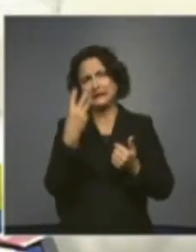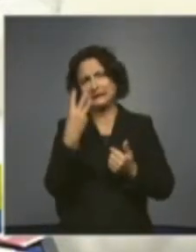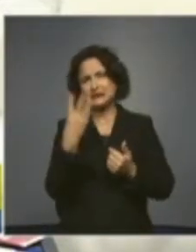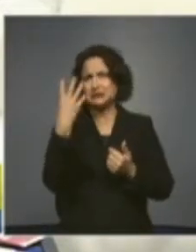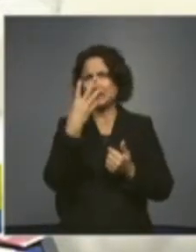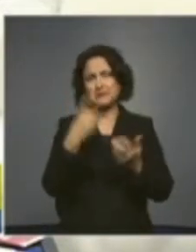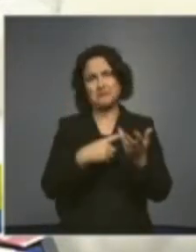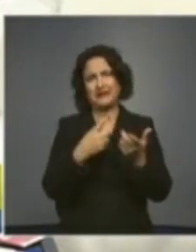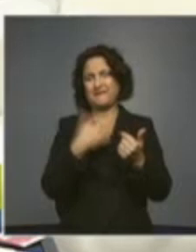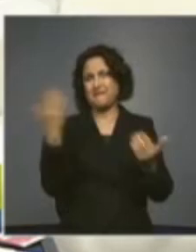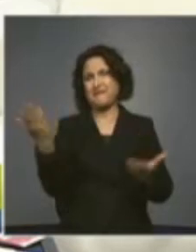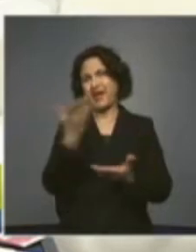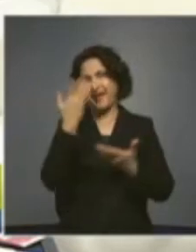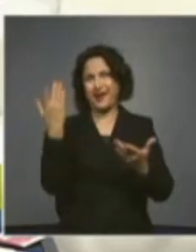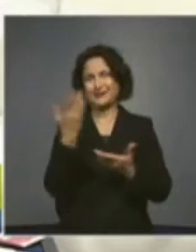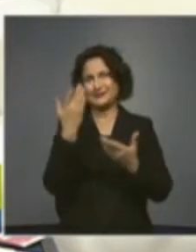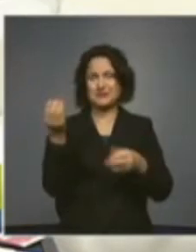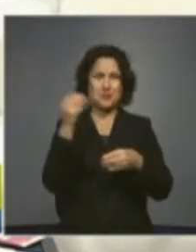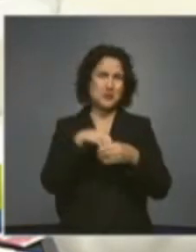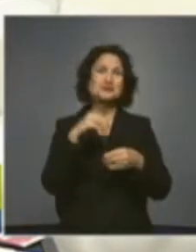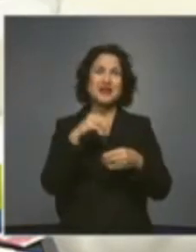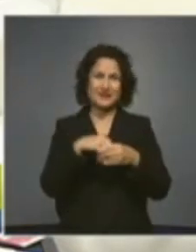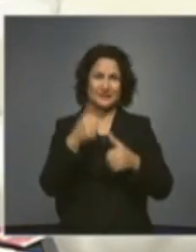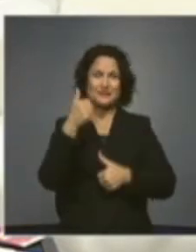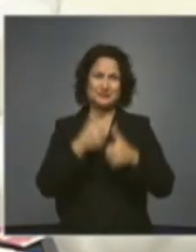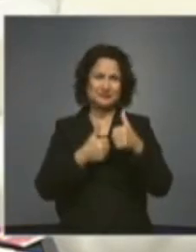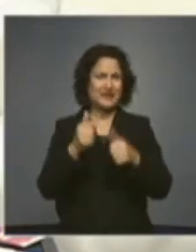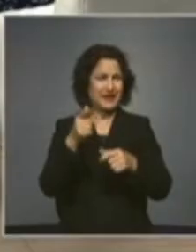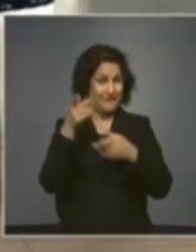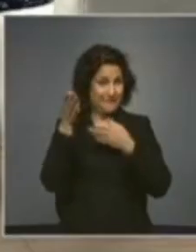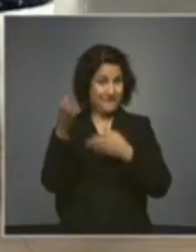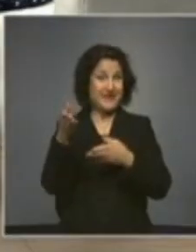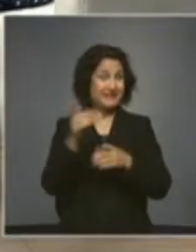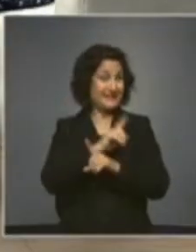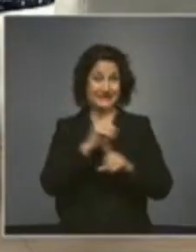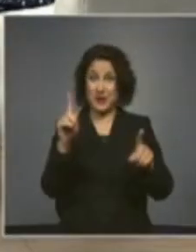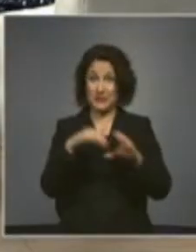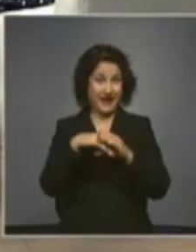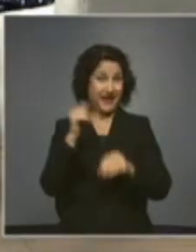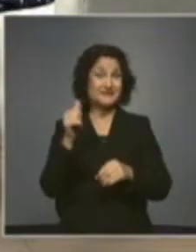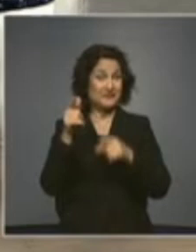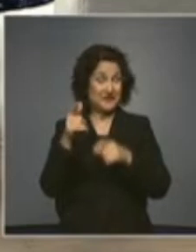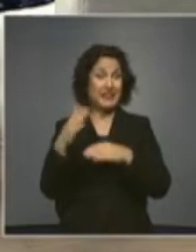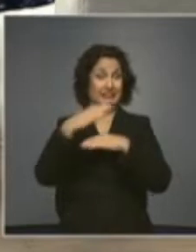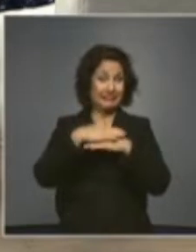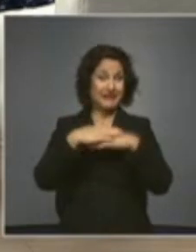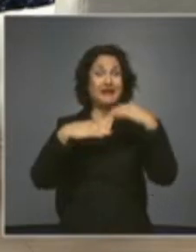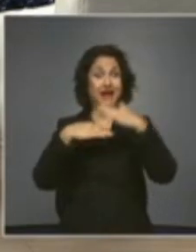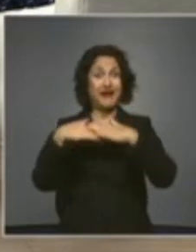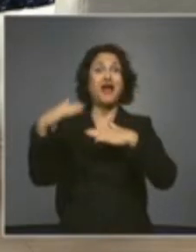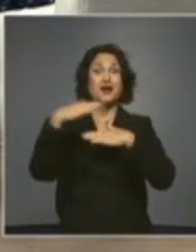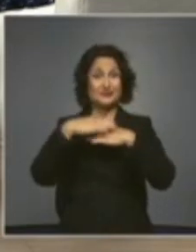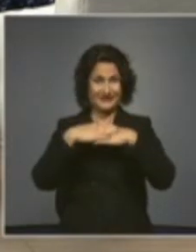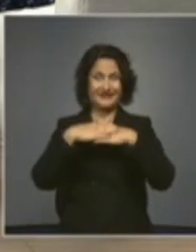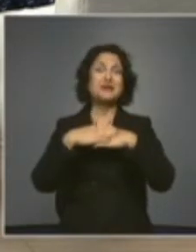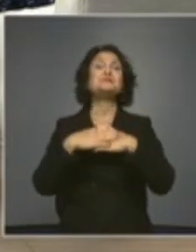път, като всеки път Тоест, става вие все сте по... да, хората, които не се отказват, точно това е посланието и надграждате. И може би да.